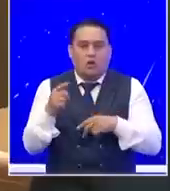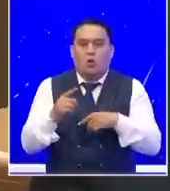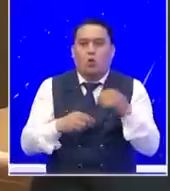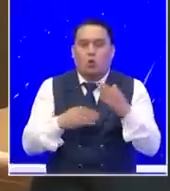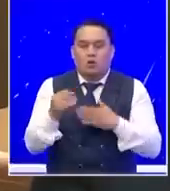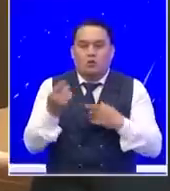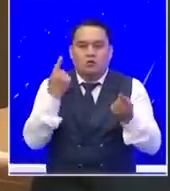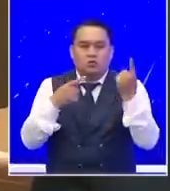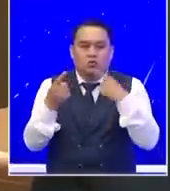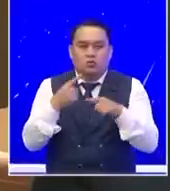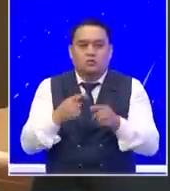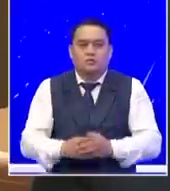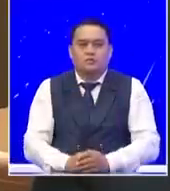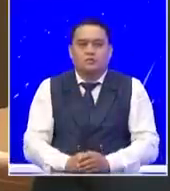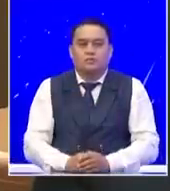қолөнершілер.